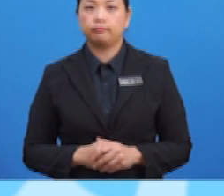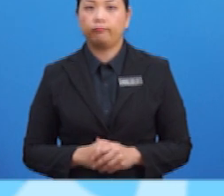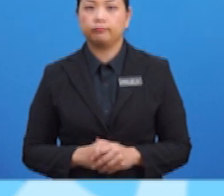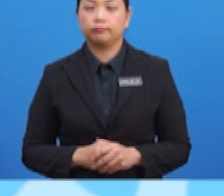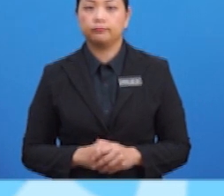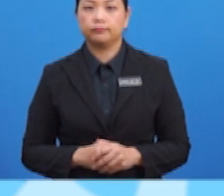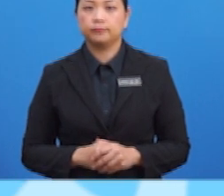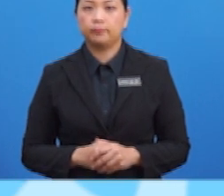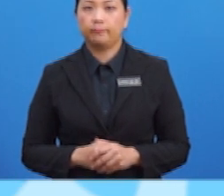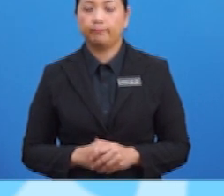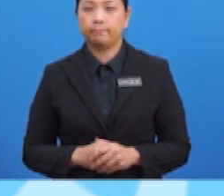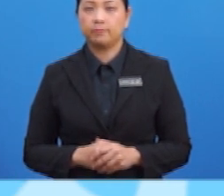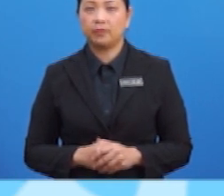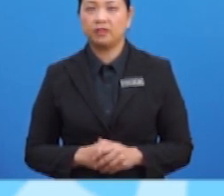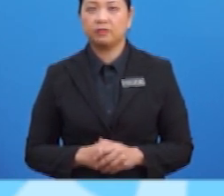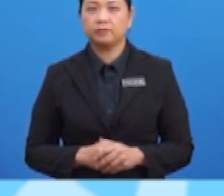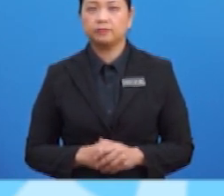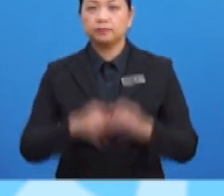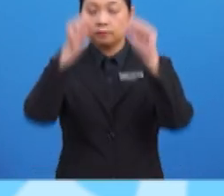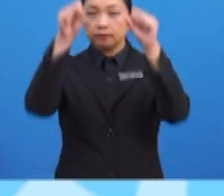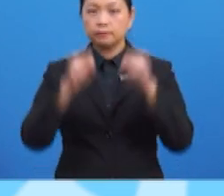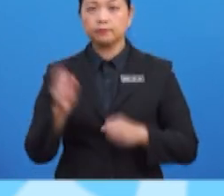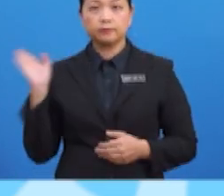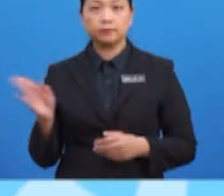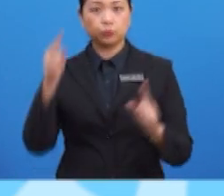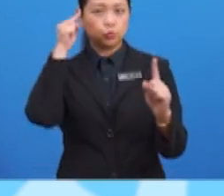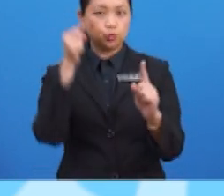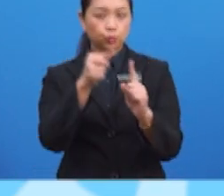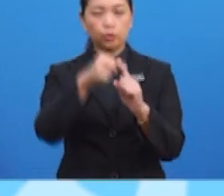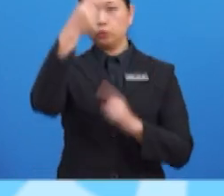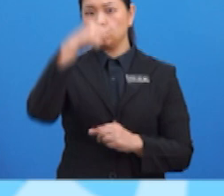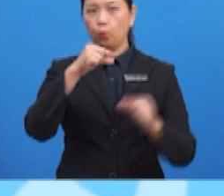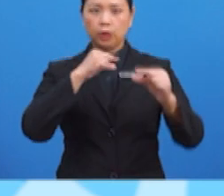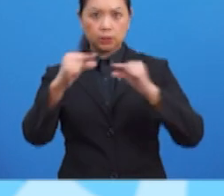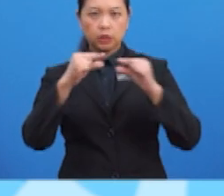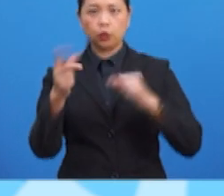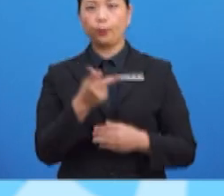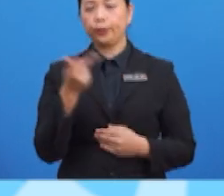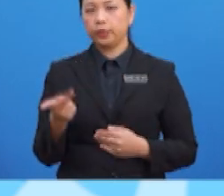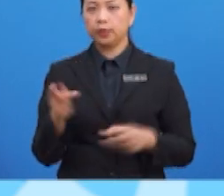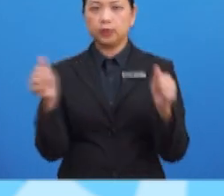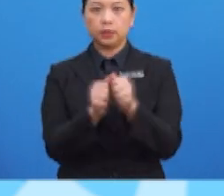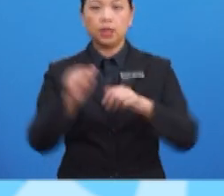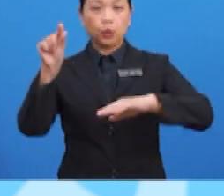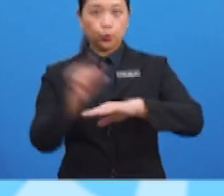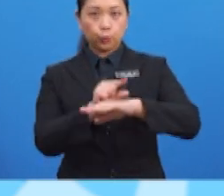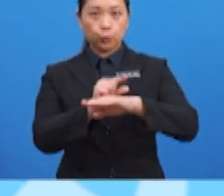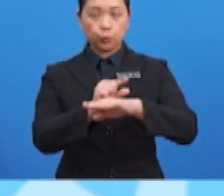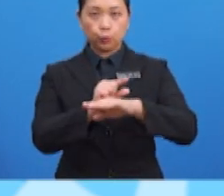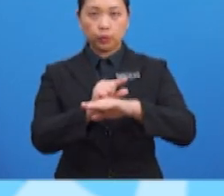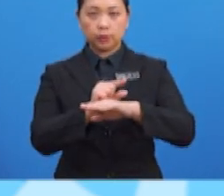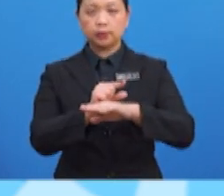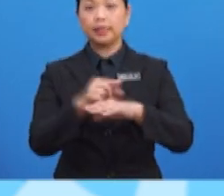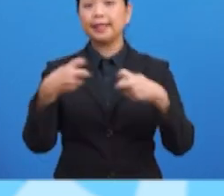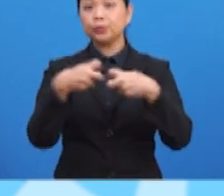lantai. Sistem ini bertujuan untuk menggerakkan komponen dengan menggunakan motor